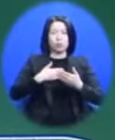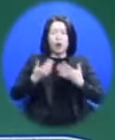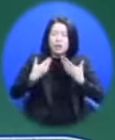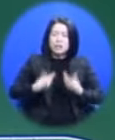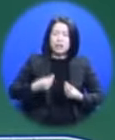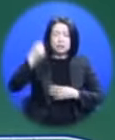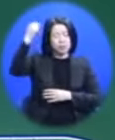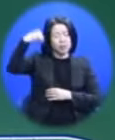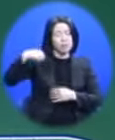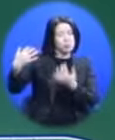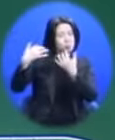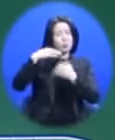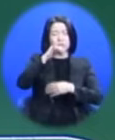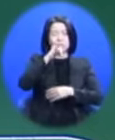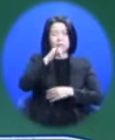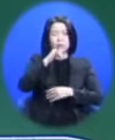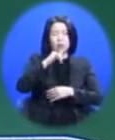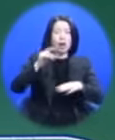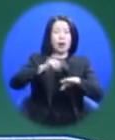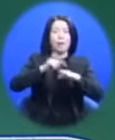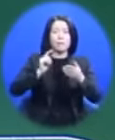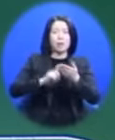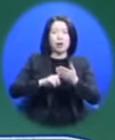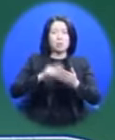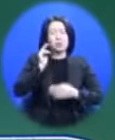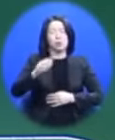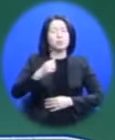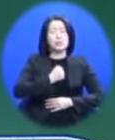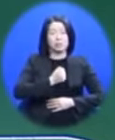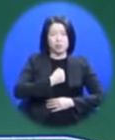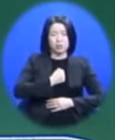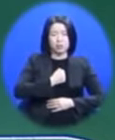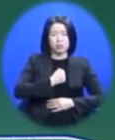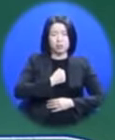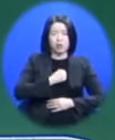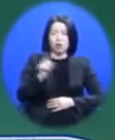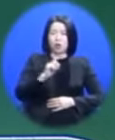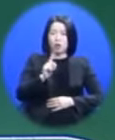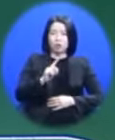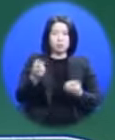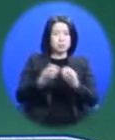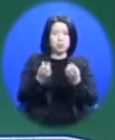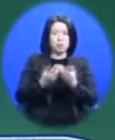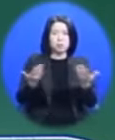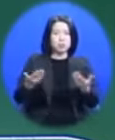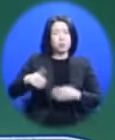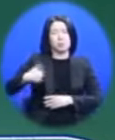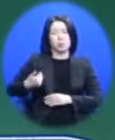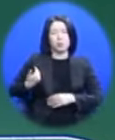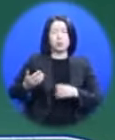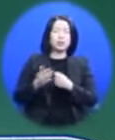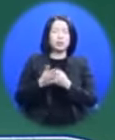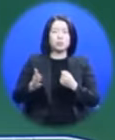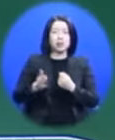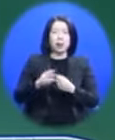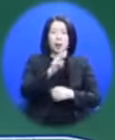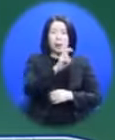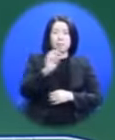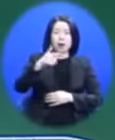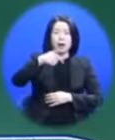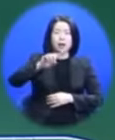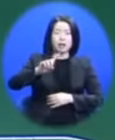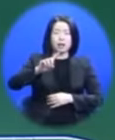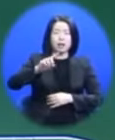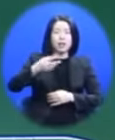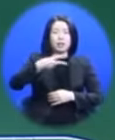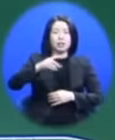찾아왔습니다. 마음이 너무나도 답답하고 어찌할 바를 알지 못해 마가다락방